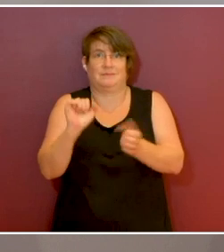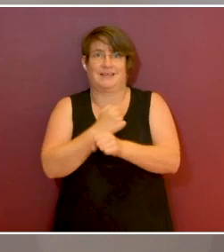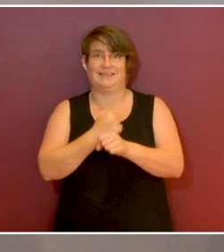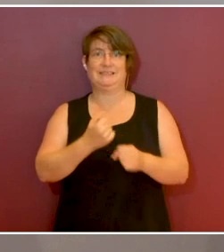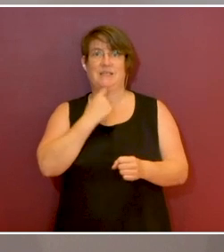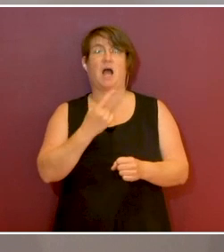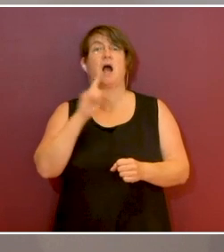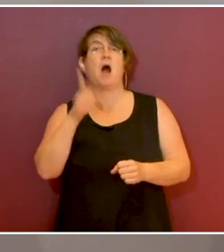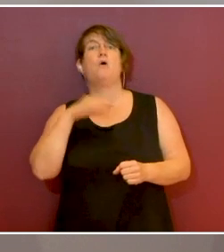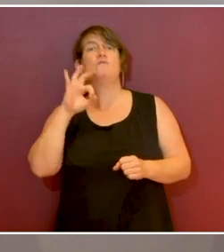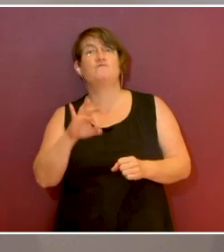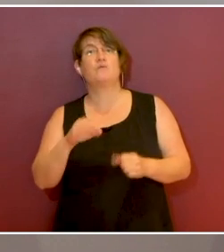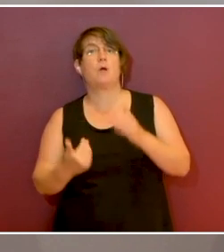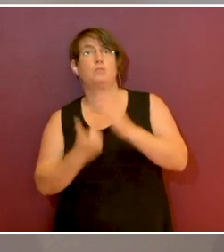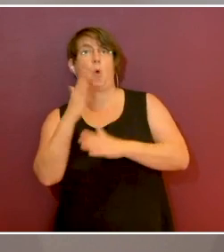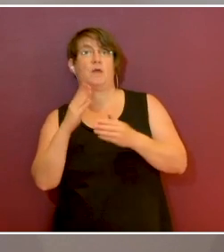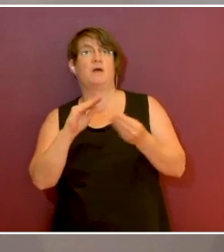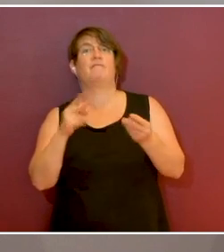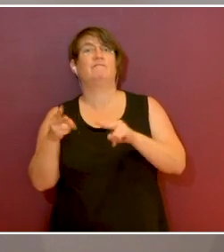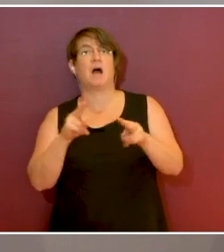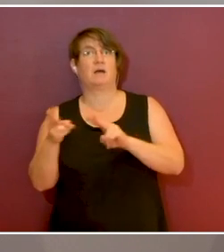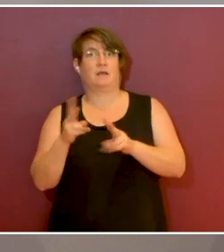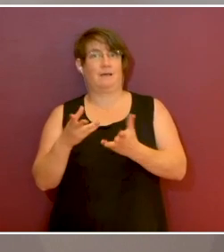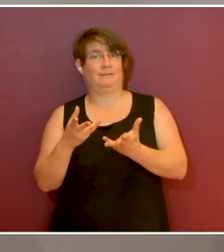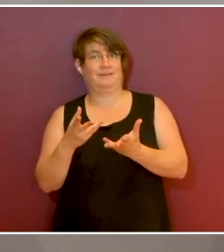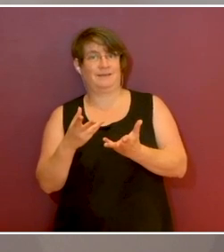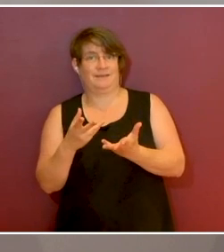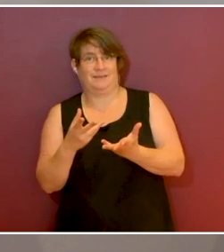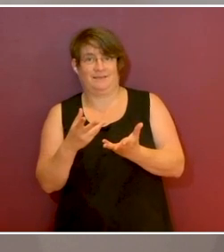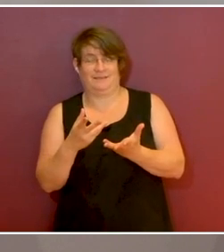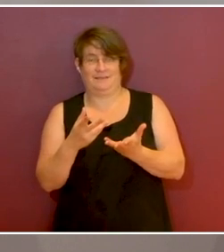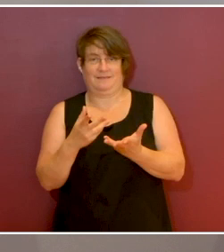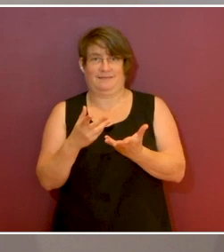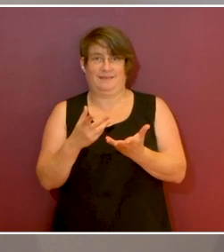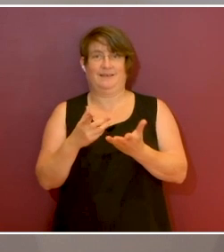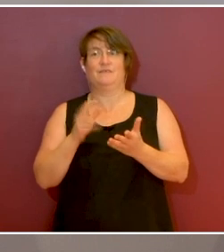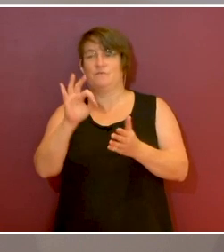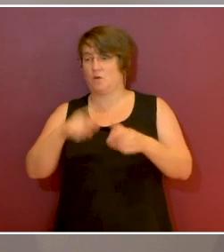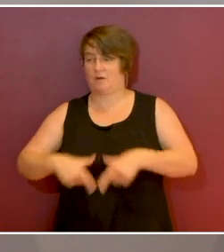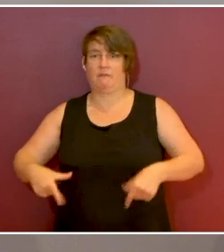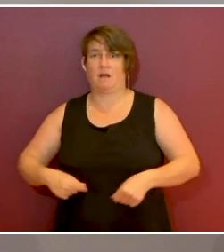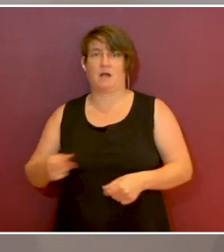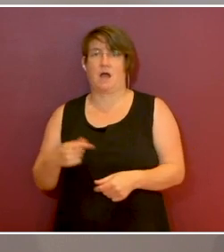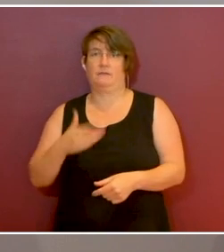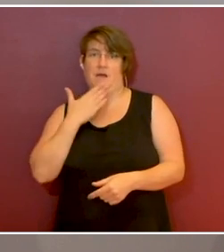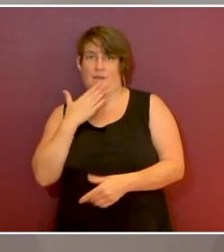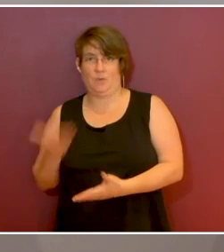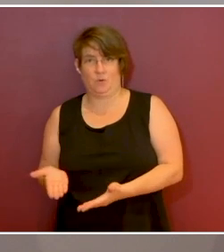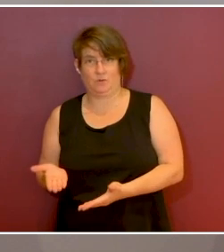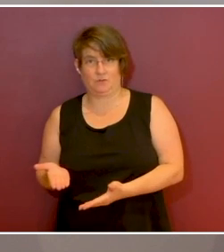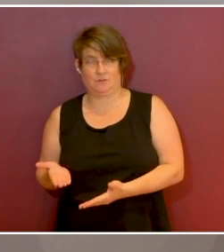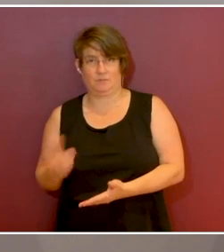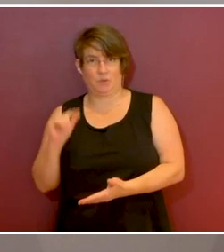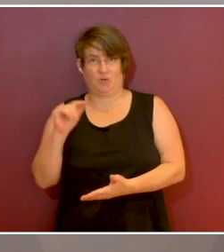Kitas gar kein Infektionsherd sein, also freie Fahrt voraus. Also eigentlich ist die Studie ja für Sie politisch jetzt nicht direkt